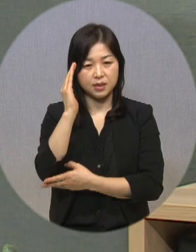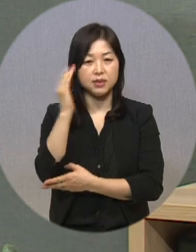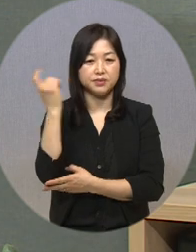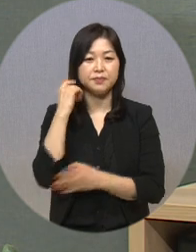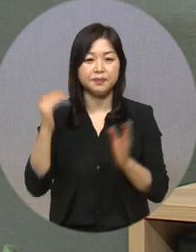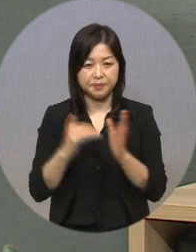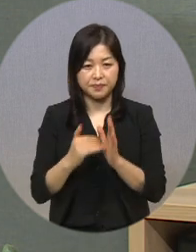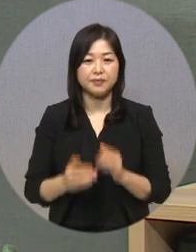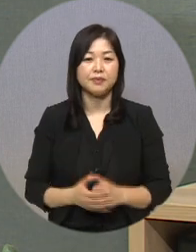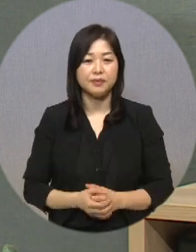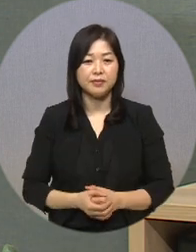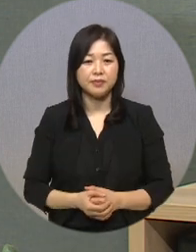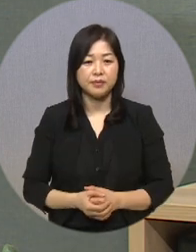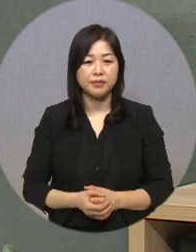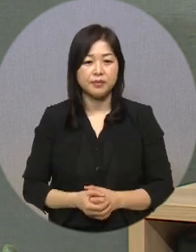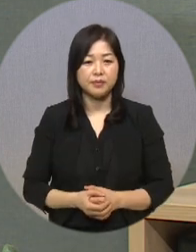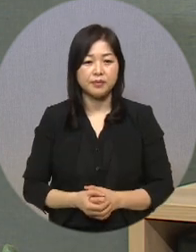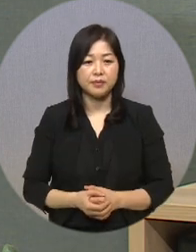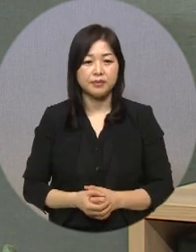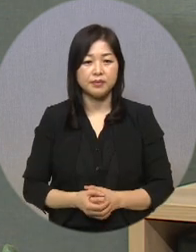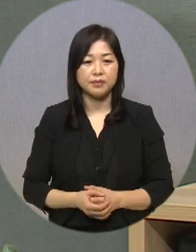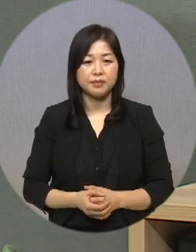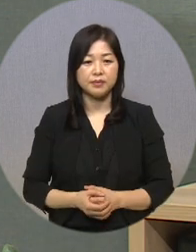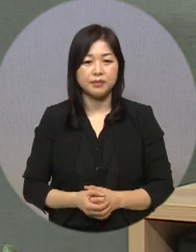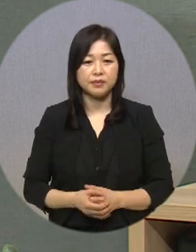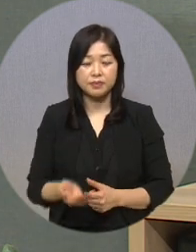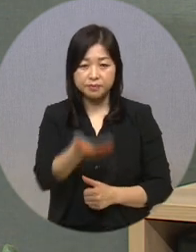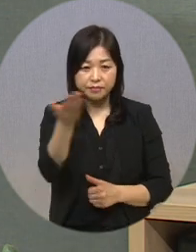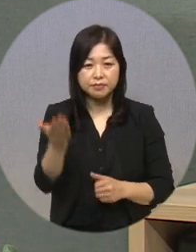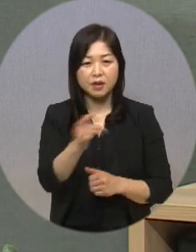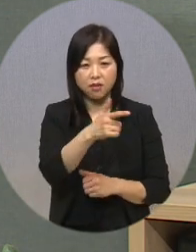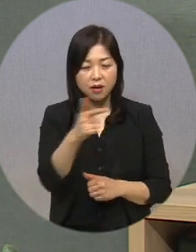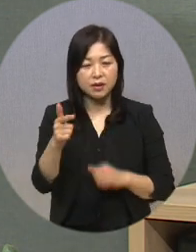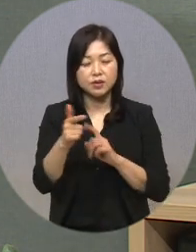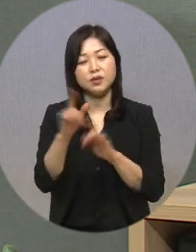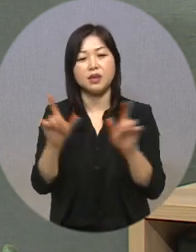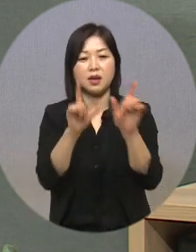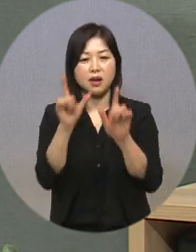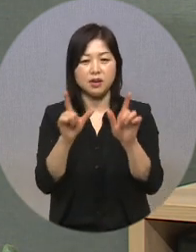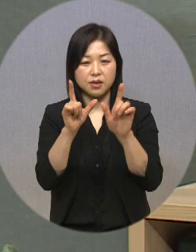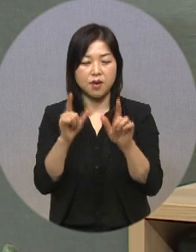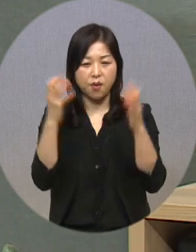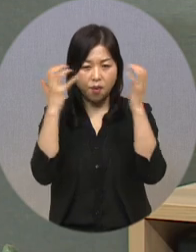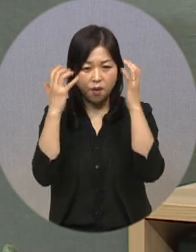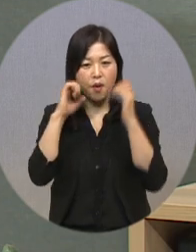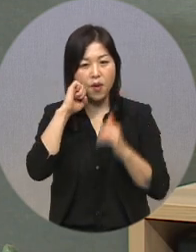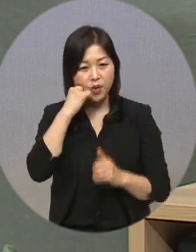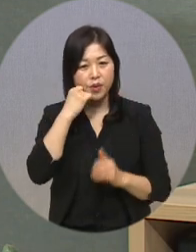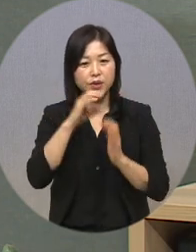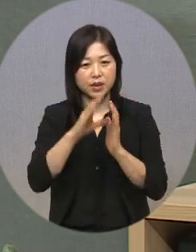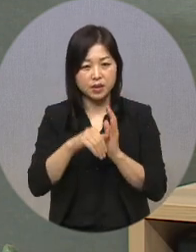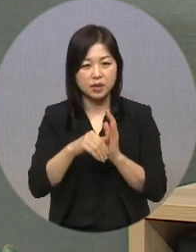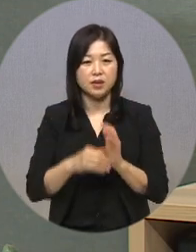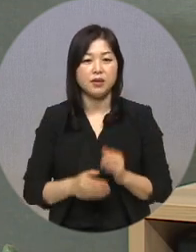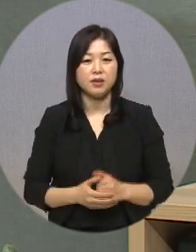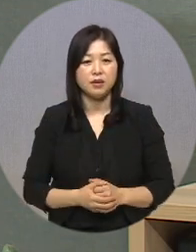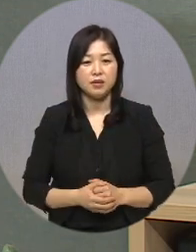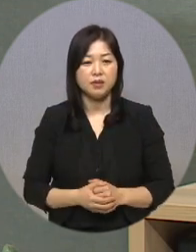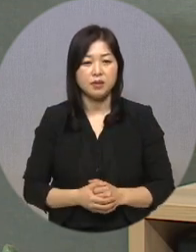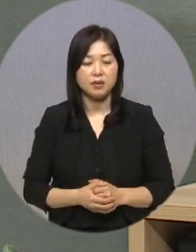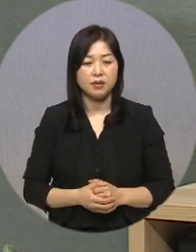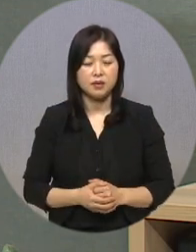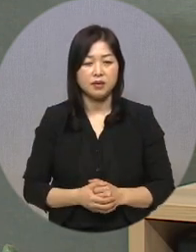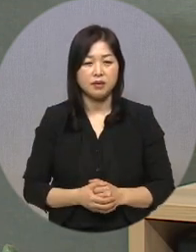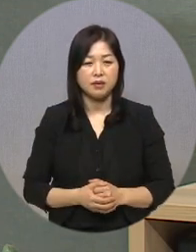얘기를 들어봤습니다. 여러분, 여러 가지로 삶이 고달플 때는 우리가